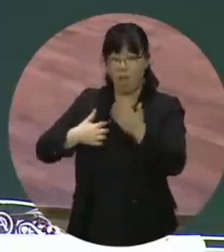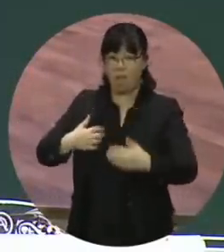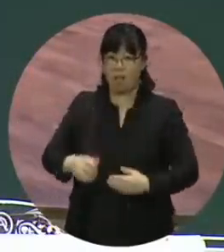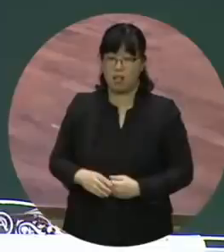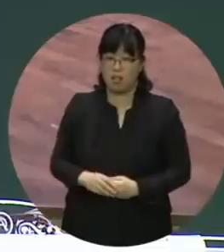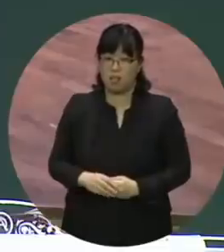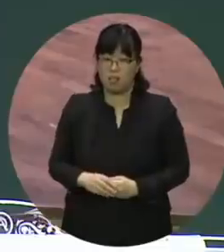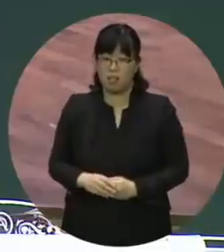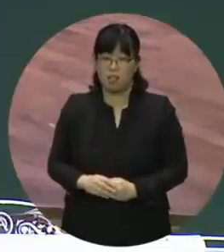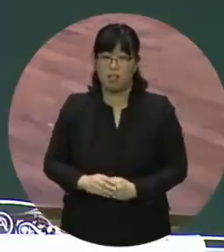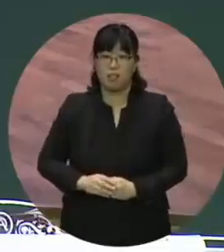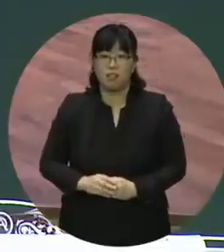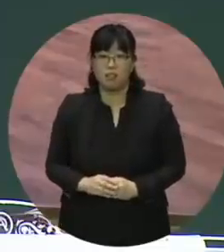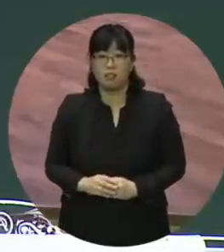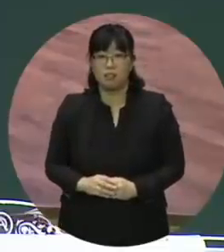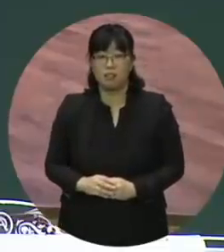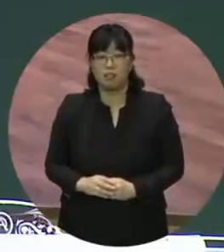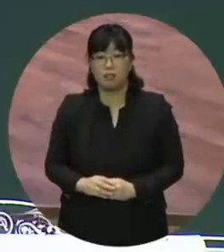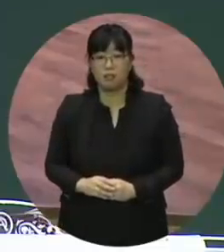비전.